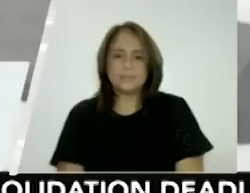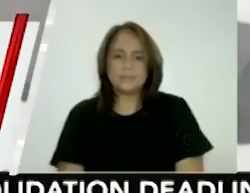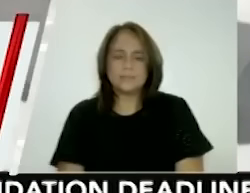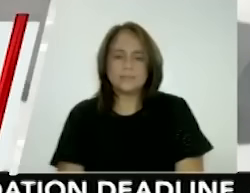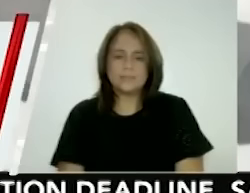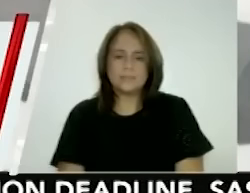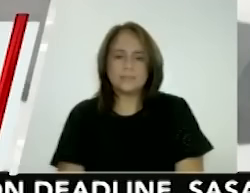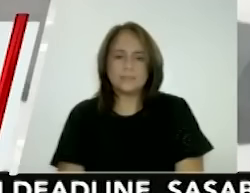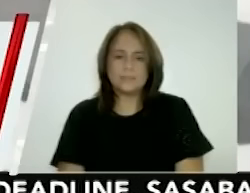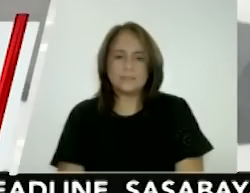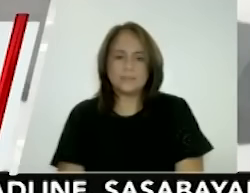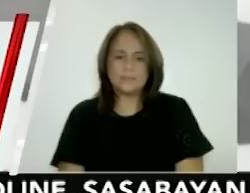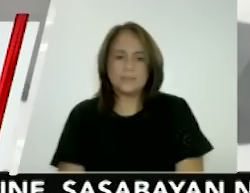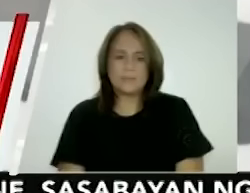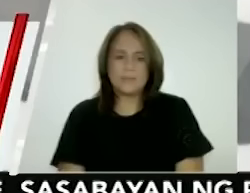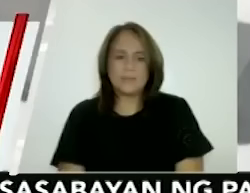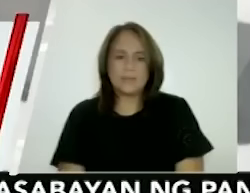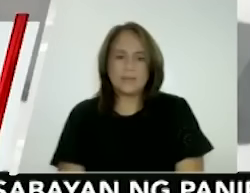Ian?